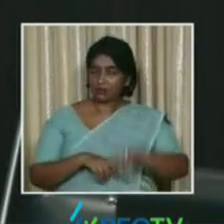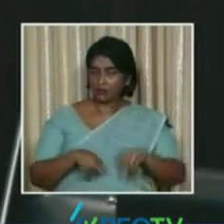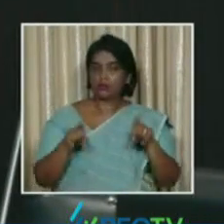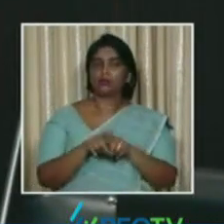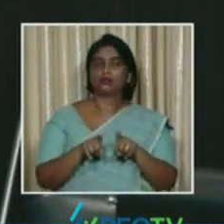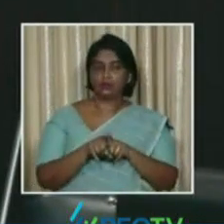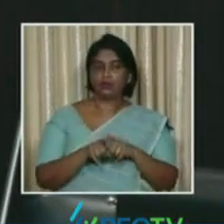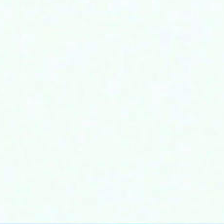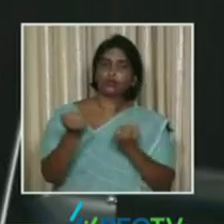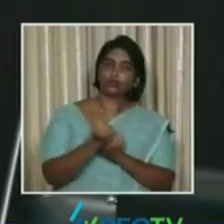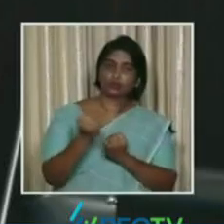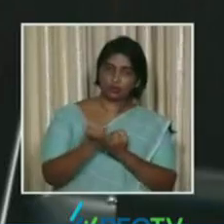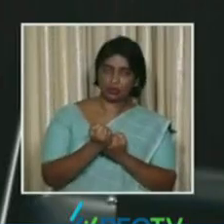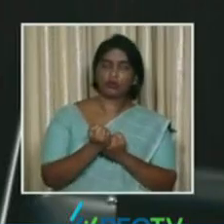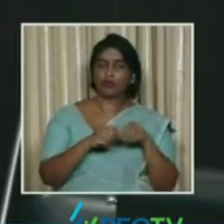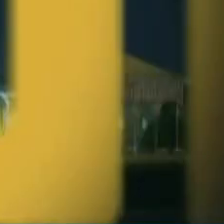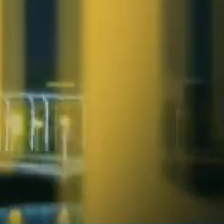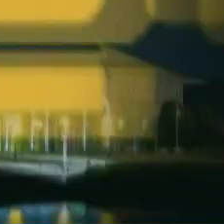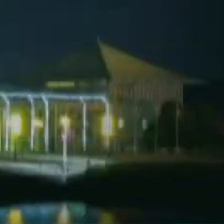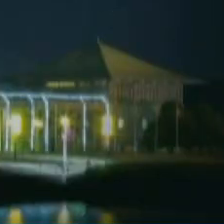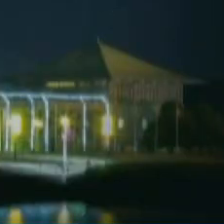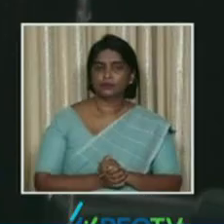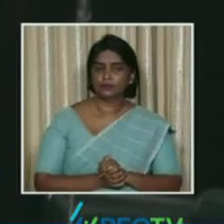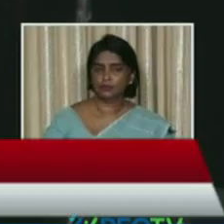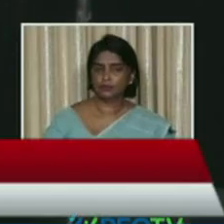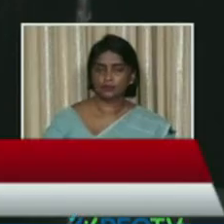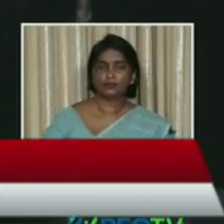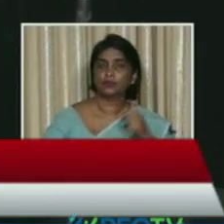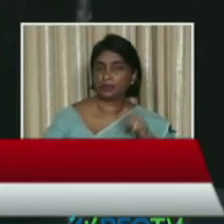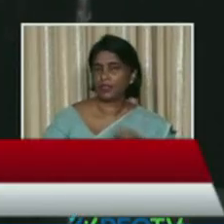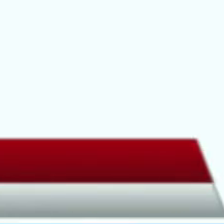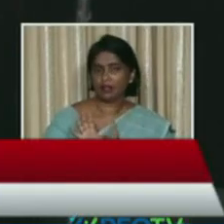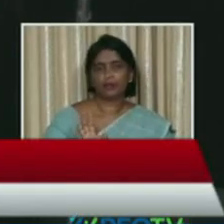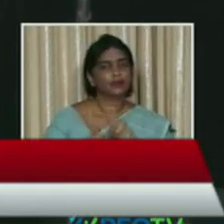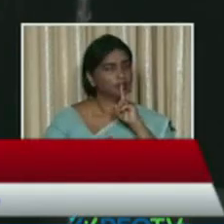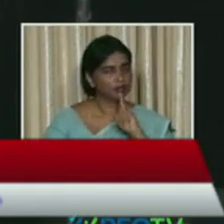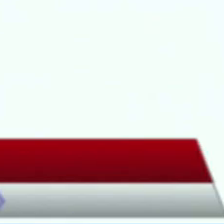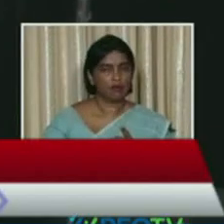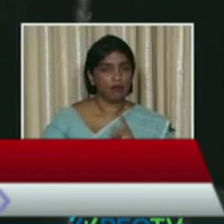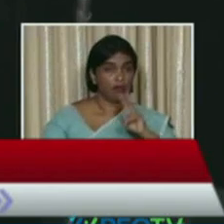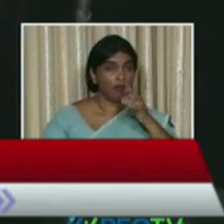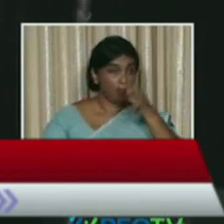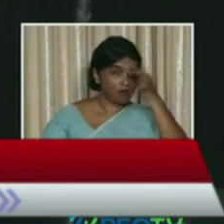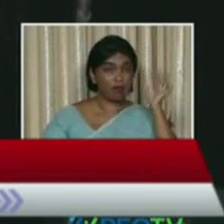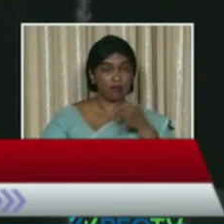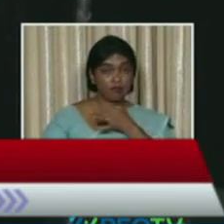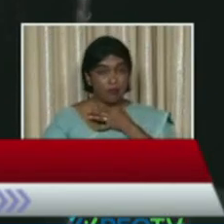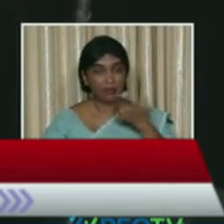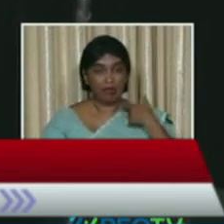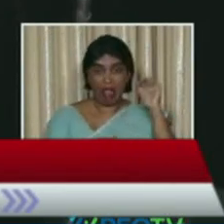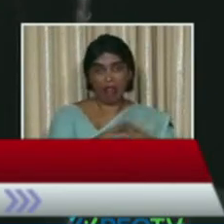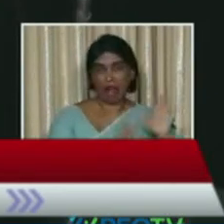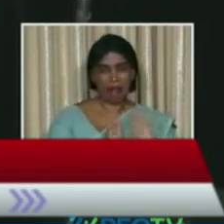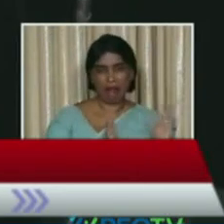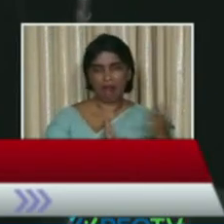විදියට අපි මූල්‍ය සහනයක් එම ගොවීන් වෙත ලබා දෙනවා අපි හැමදිස්සෙම කියනවා අහු වෙන්නපා කියලා. විවිධ කතා වලට ඔය කෙක් වෙලාර